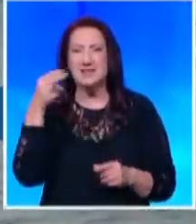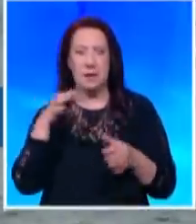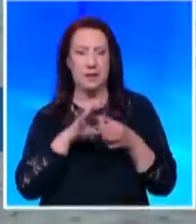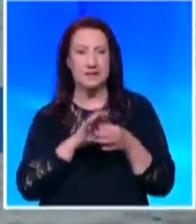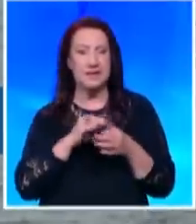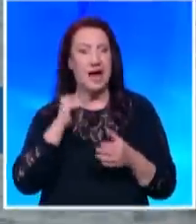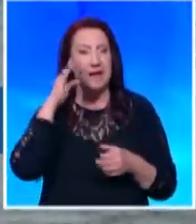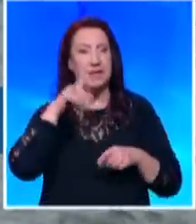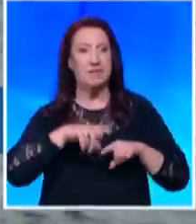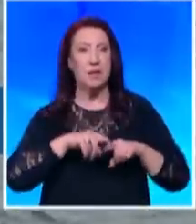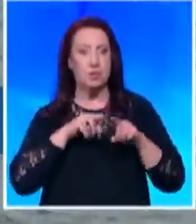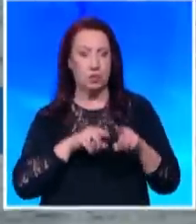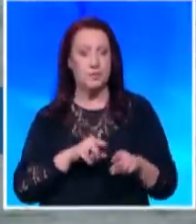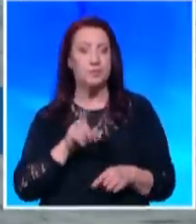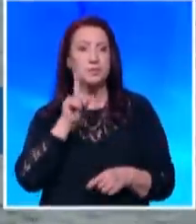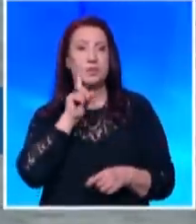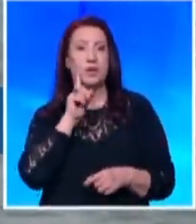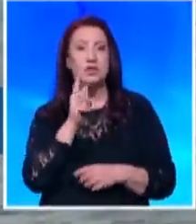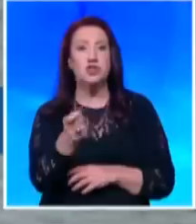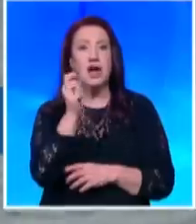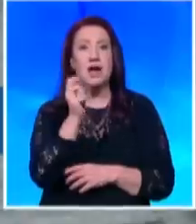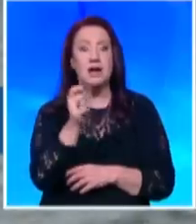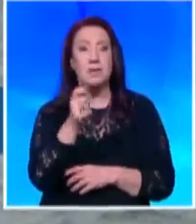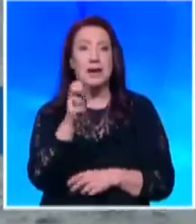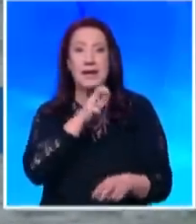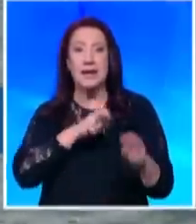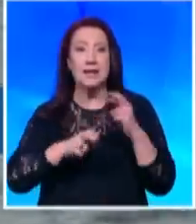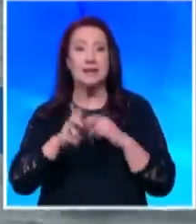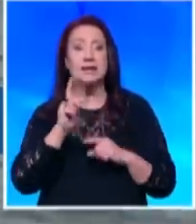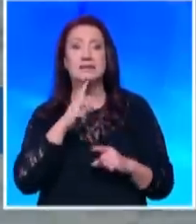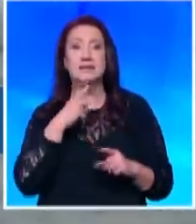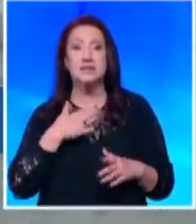Рибарят, който оцеля в бурното море вчера, търси спасителите си.